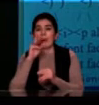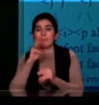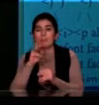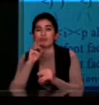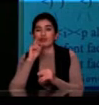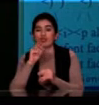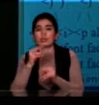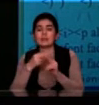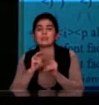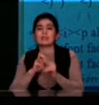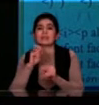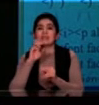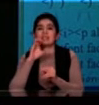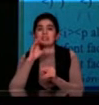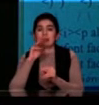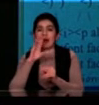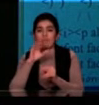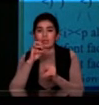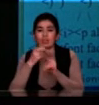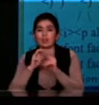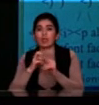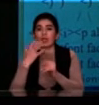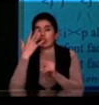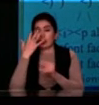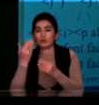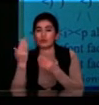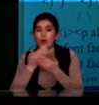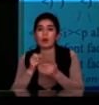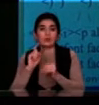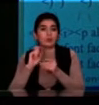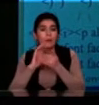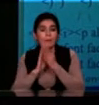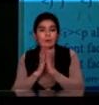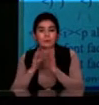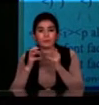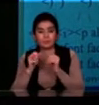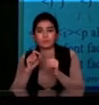относится к вставке рисунка на веб-страницу. Что же получается на